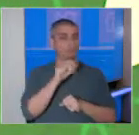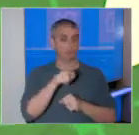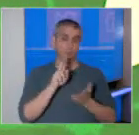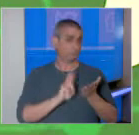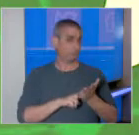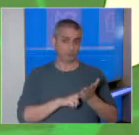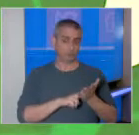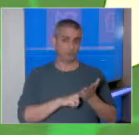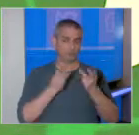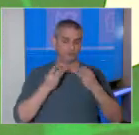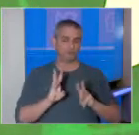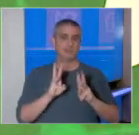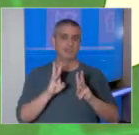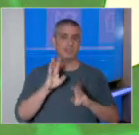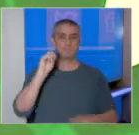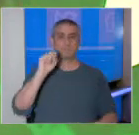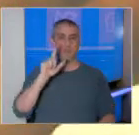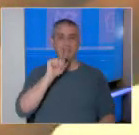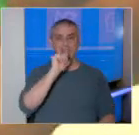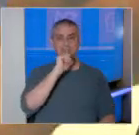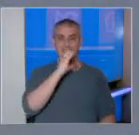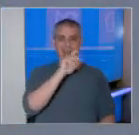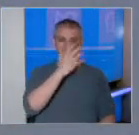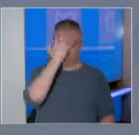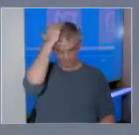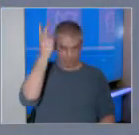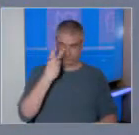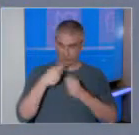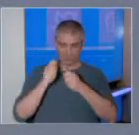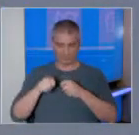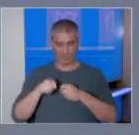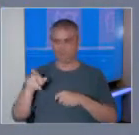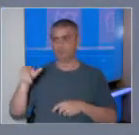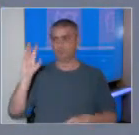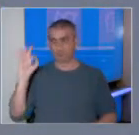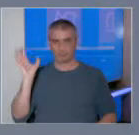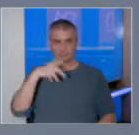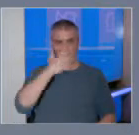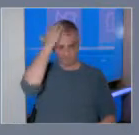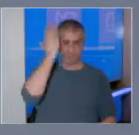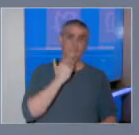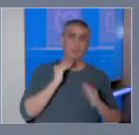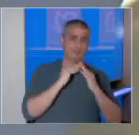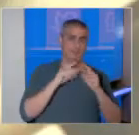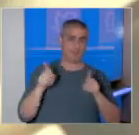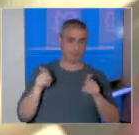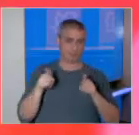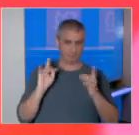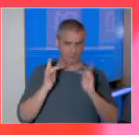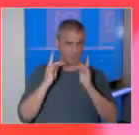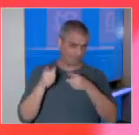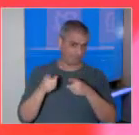בזכות שיטת מלכיאלי אבידר. שני חברי כנסת, מלכיאלי ש"ס, אבידר ישראל ביתנו.